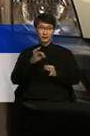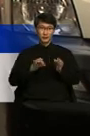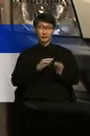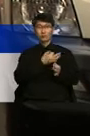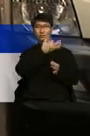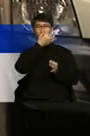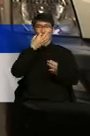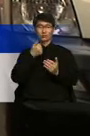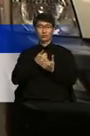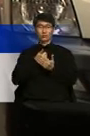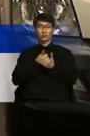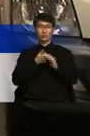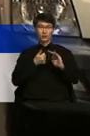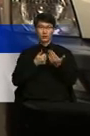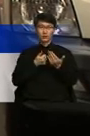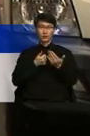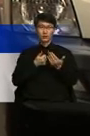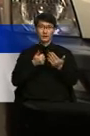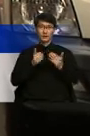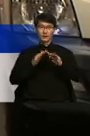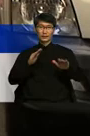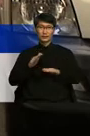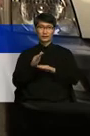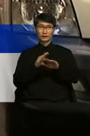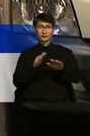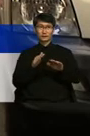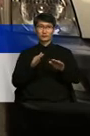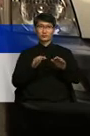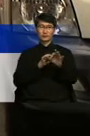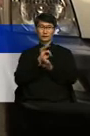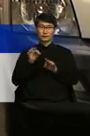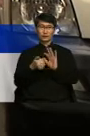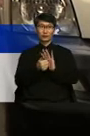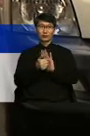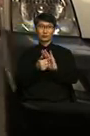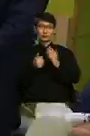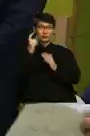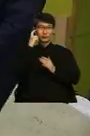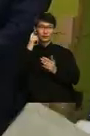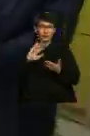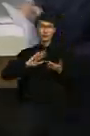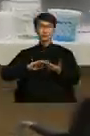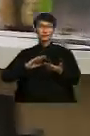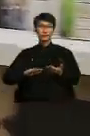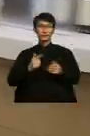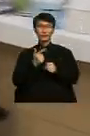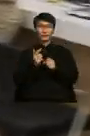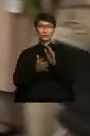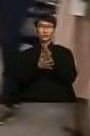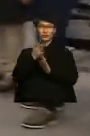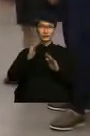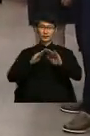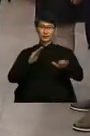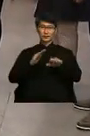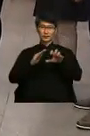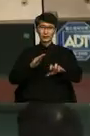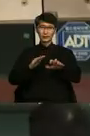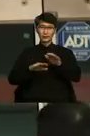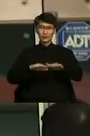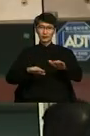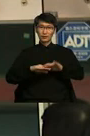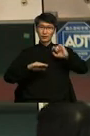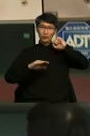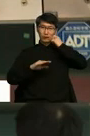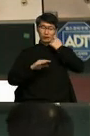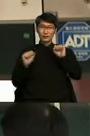지역 경제 활성화에도 도움이 되고 가정 경제에도 도움이 될 거라고 생각을 합니다. 남양주시는 가정에서 처치